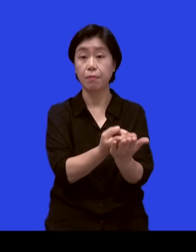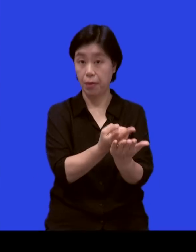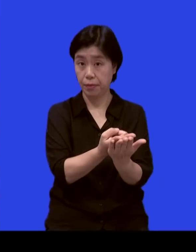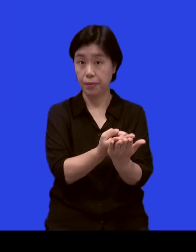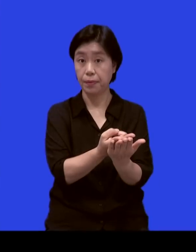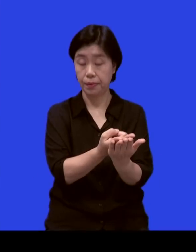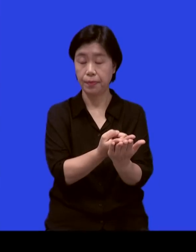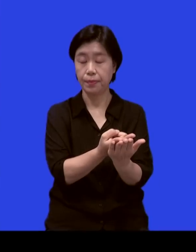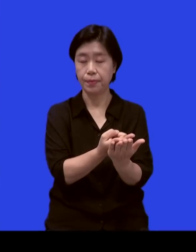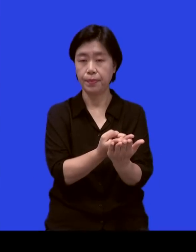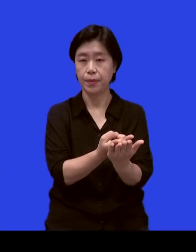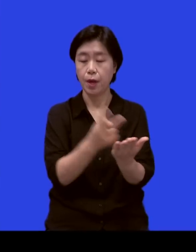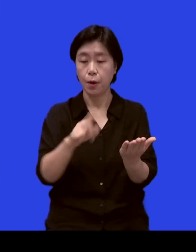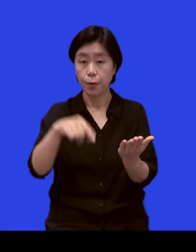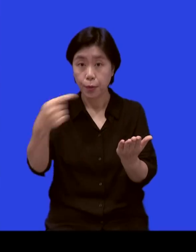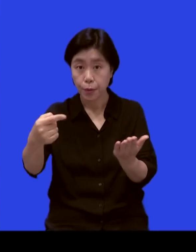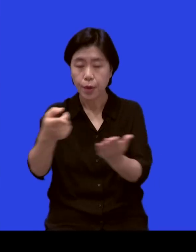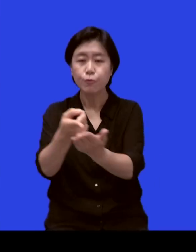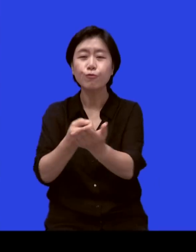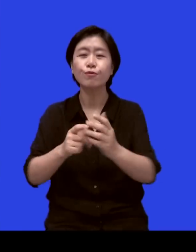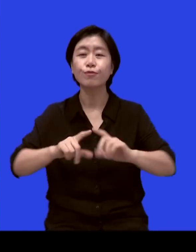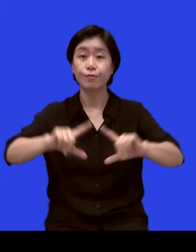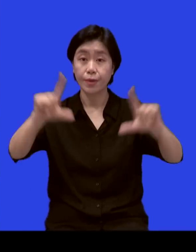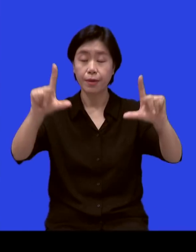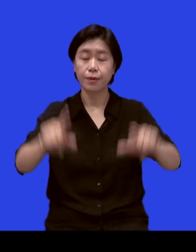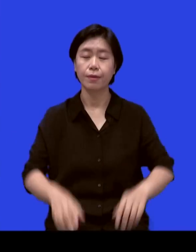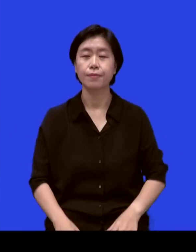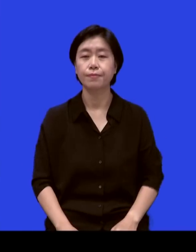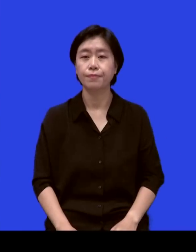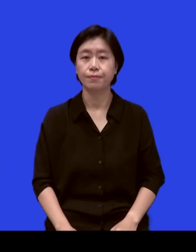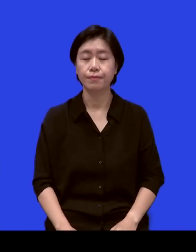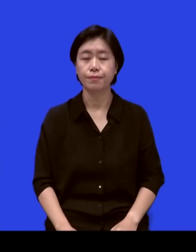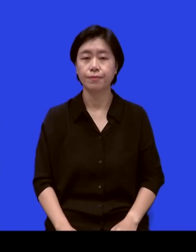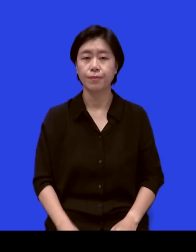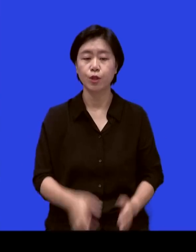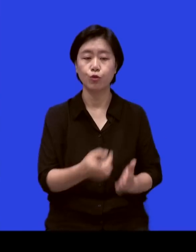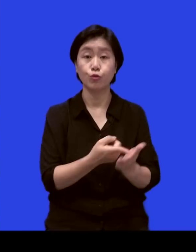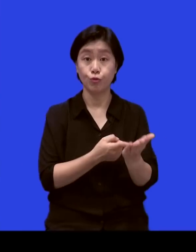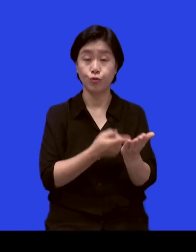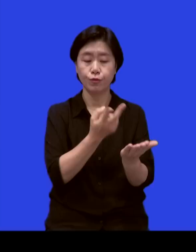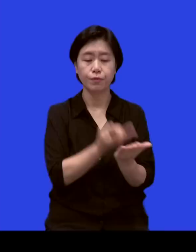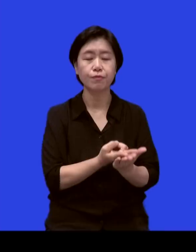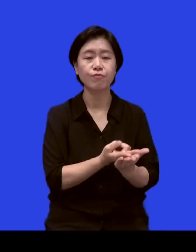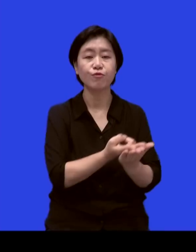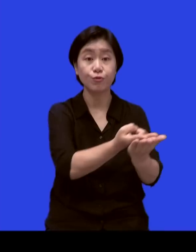이제 수술 당일날 이제 저하고 손 잡고 이제 들어가시는데